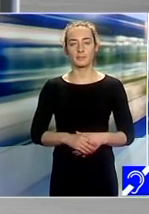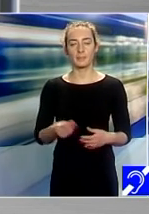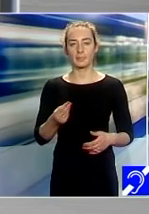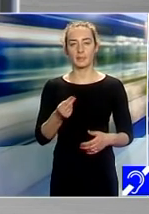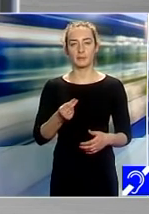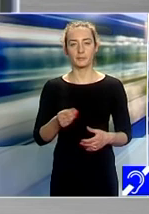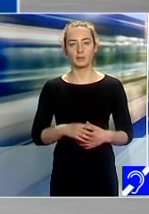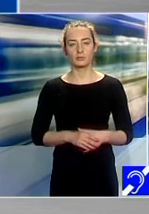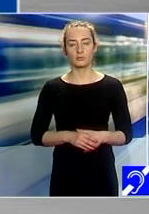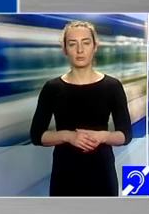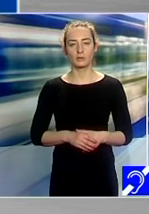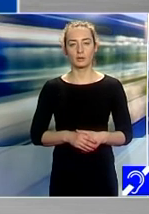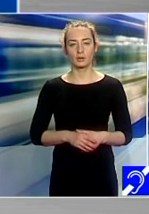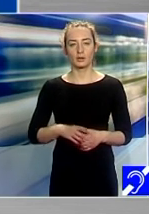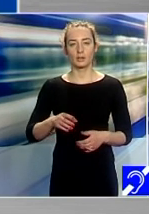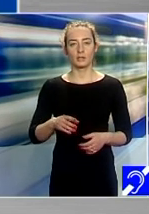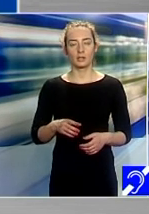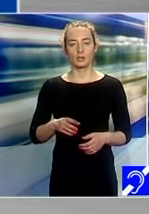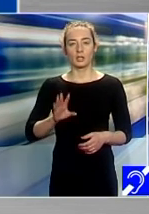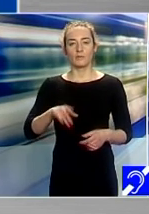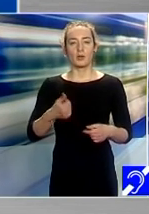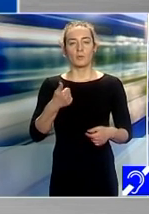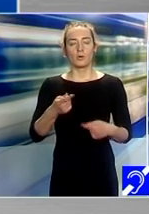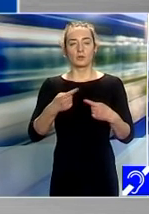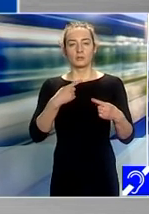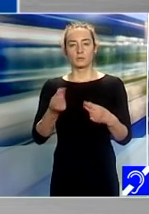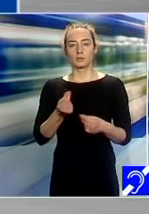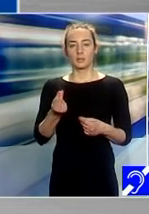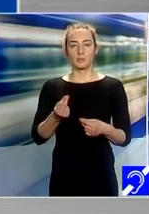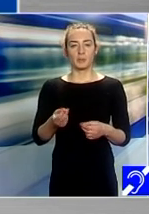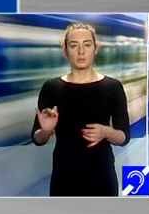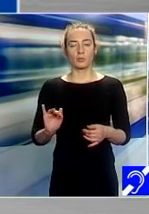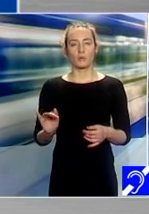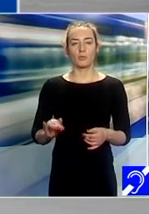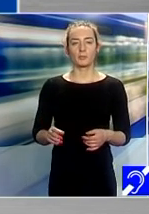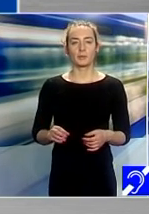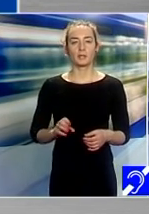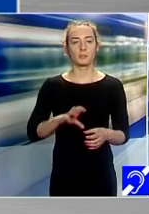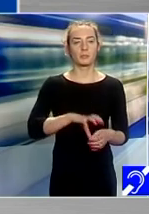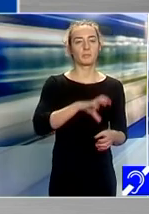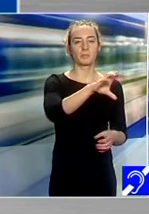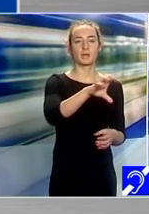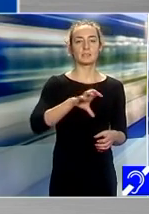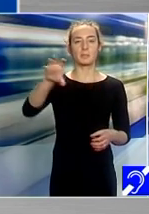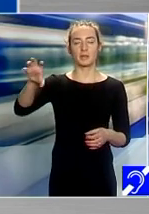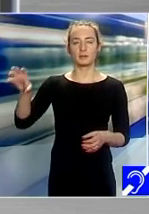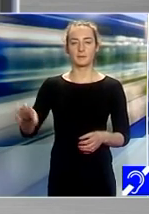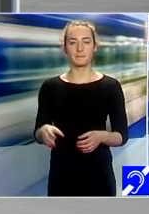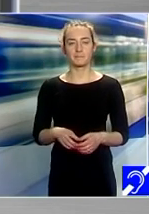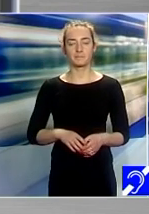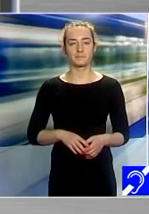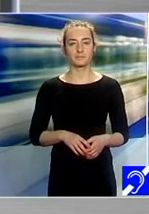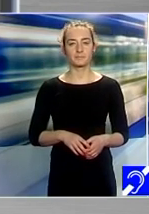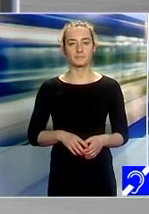Pentru aveam o discuție. Pentru copii aflați în plasament, luați da, în plasament. Aici